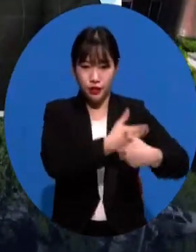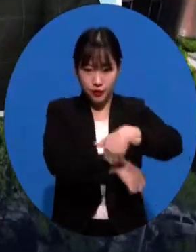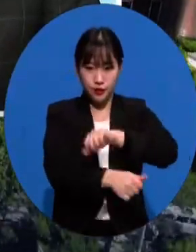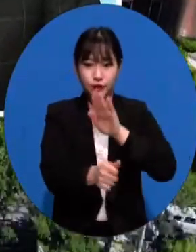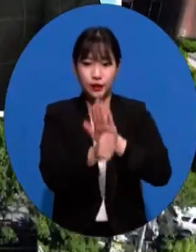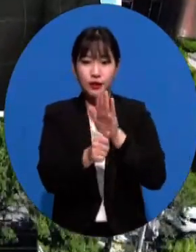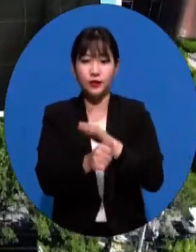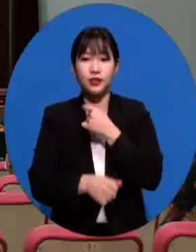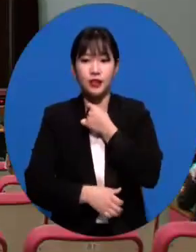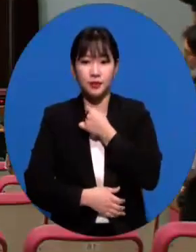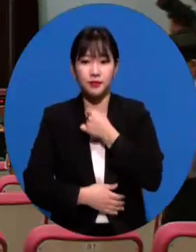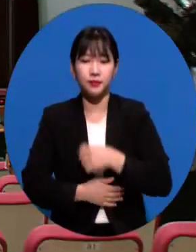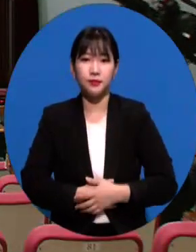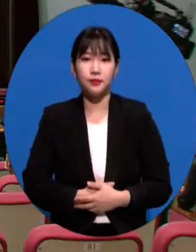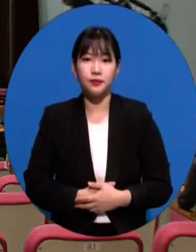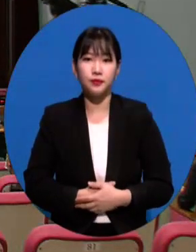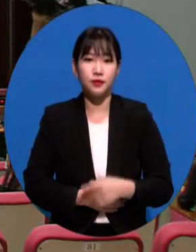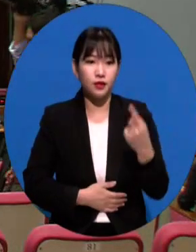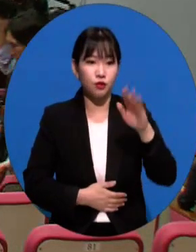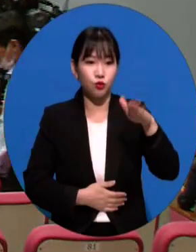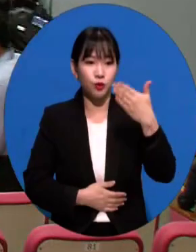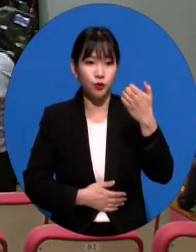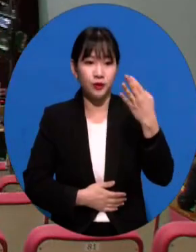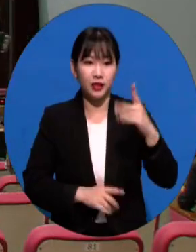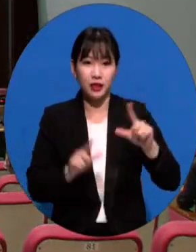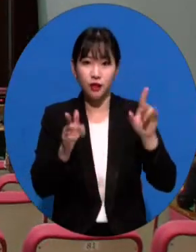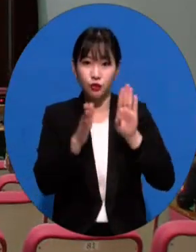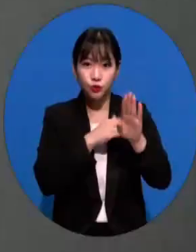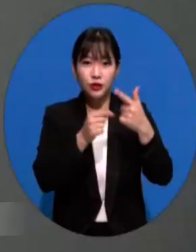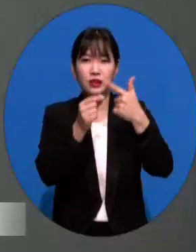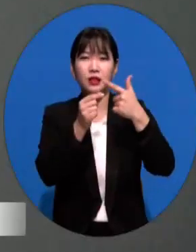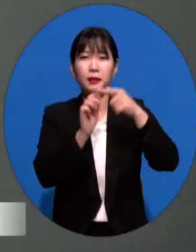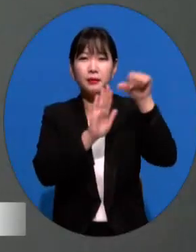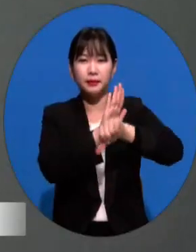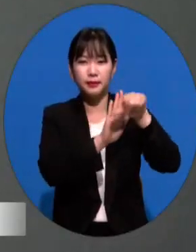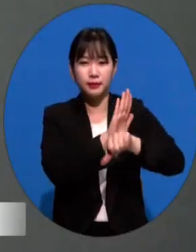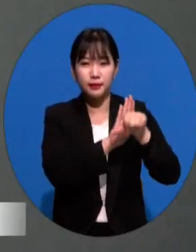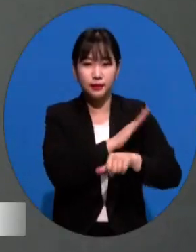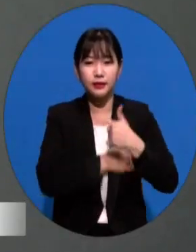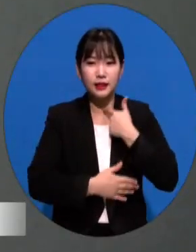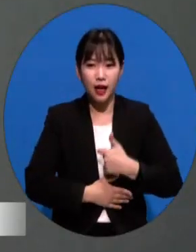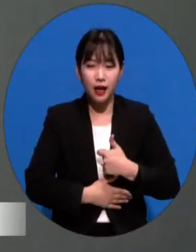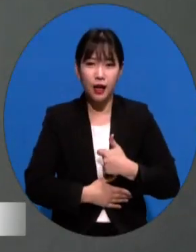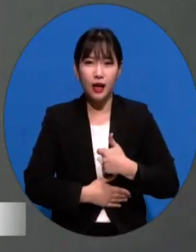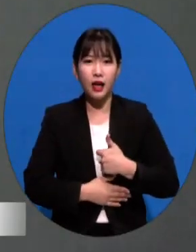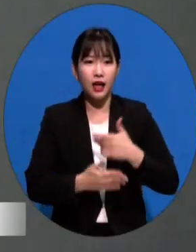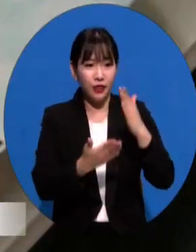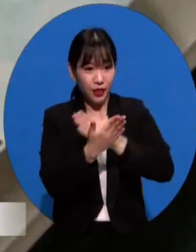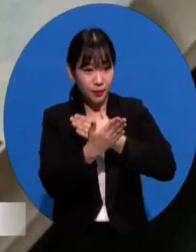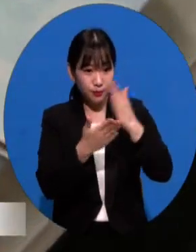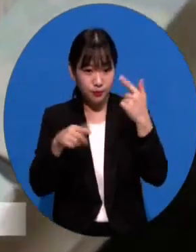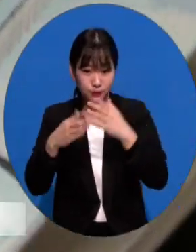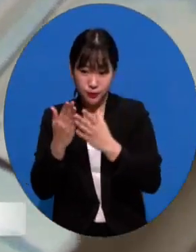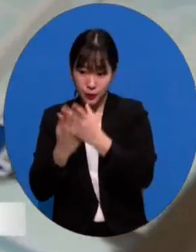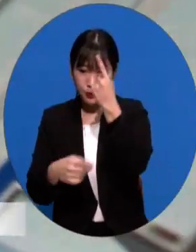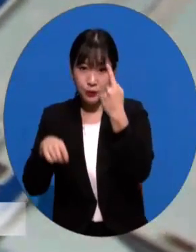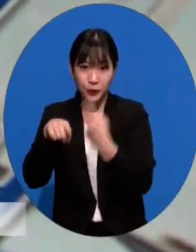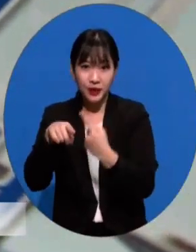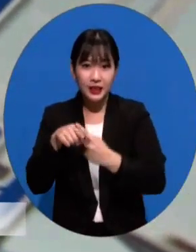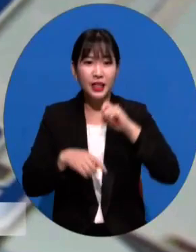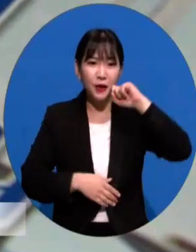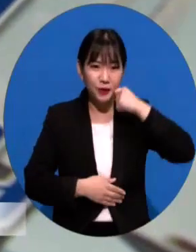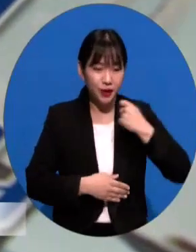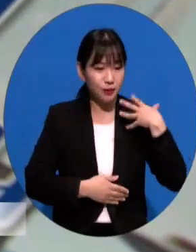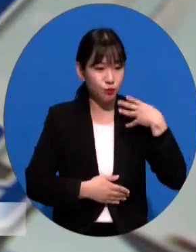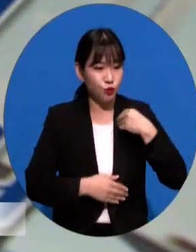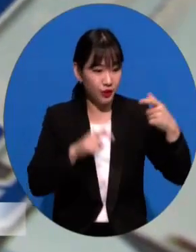좀 지연해 드리려고 1994년 이후 6차례 좌절을 겪으며 남북통일만큼 어렵다고 이야기되는